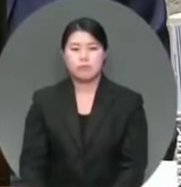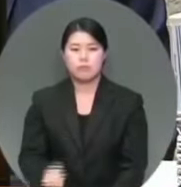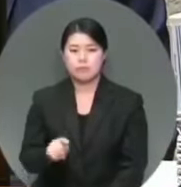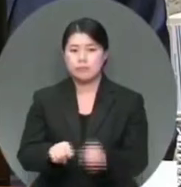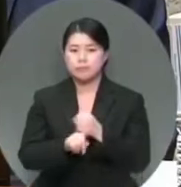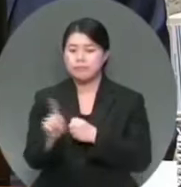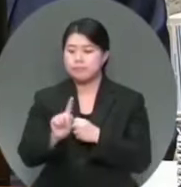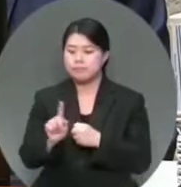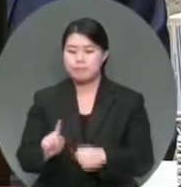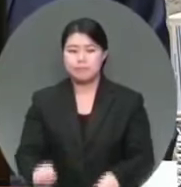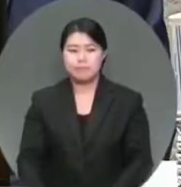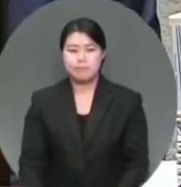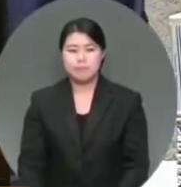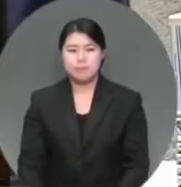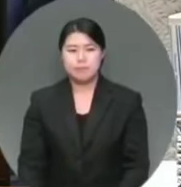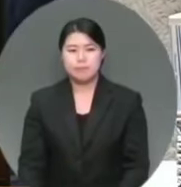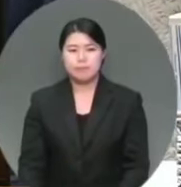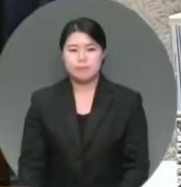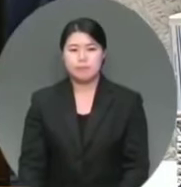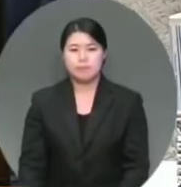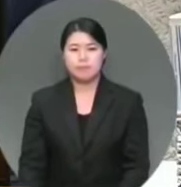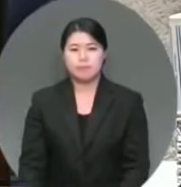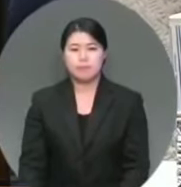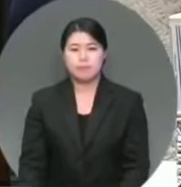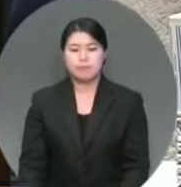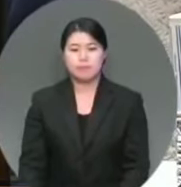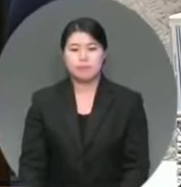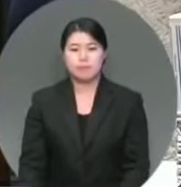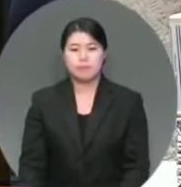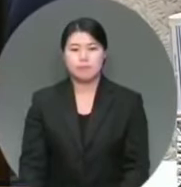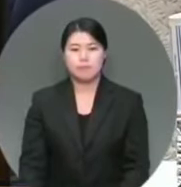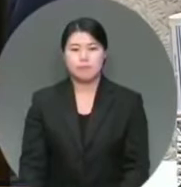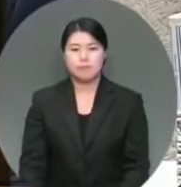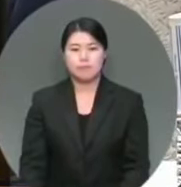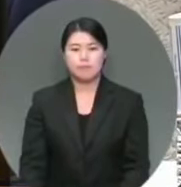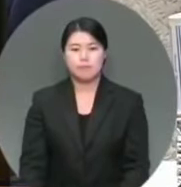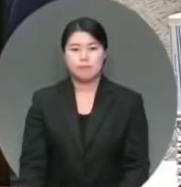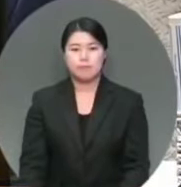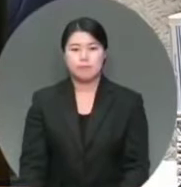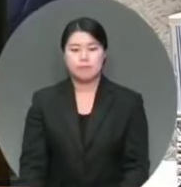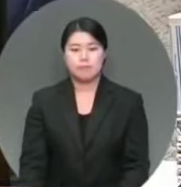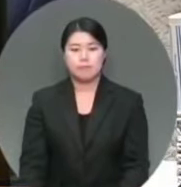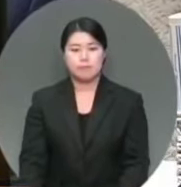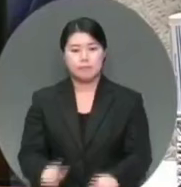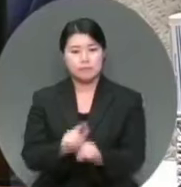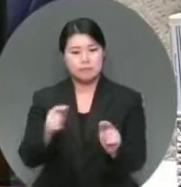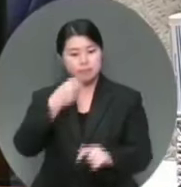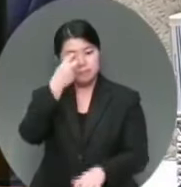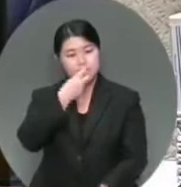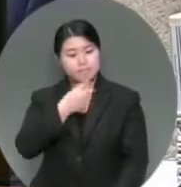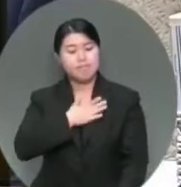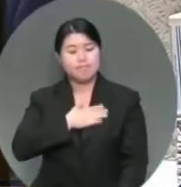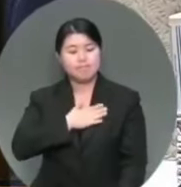이유는 무엇일까요? 글쎄 저희들이 저런 이제 뭐 여론조사는 잘 알겠고요.